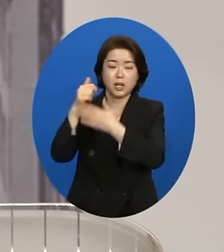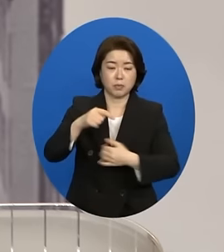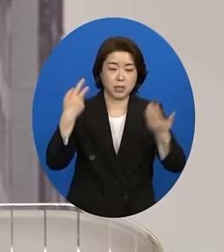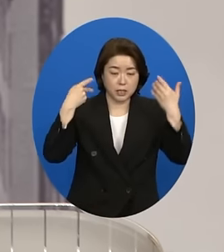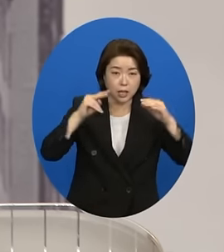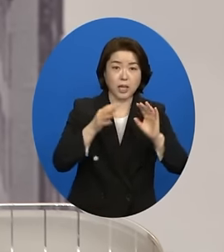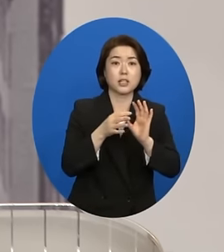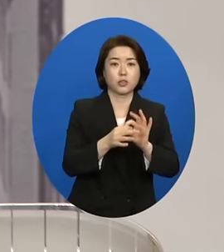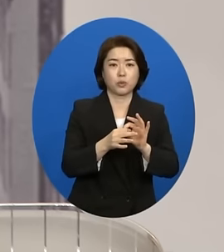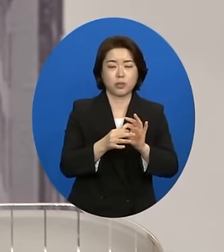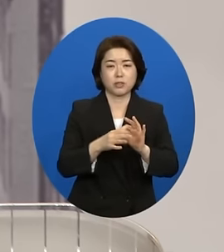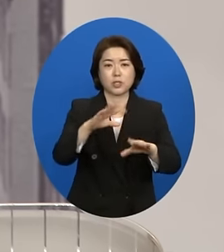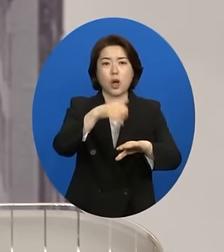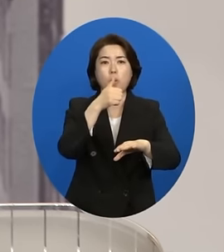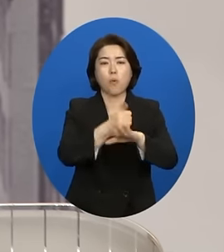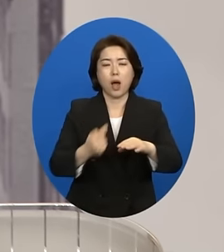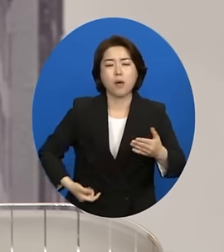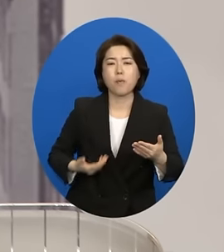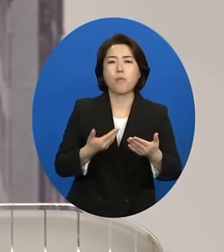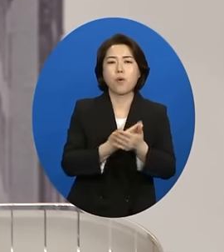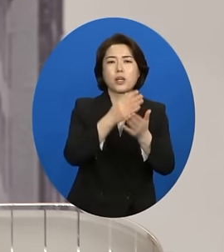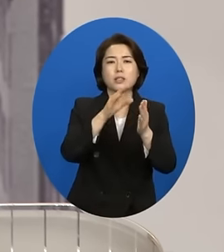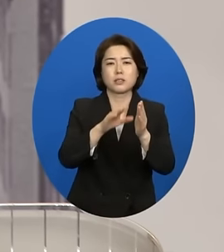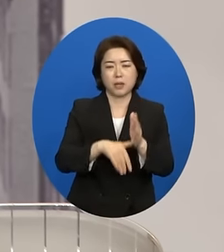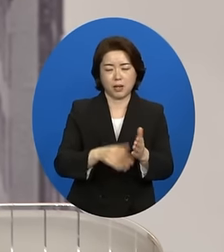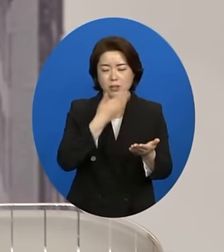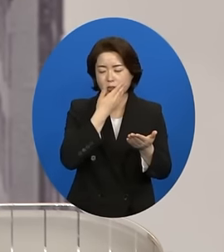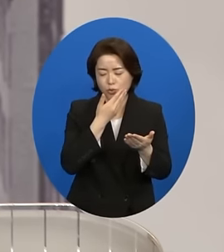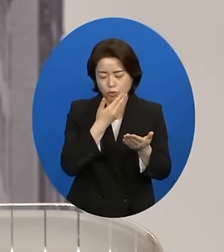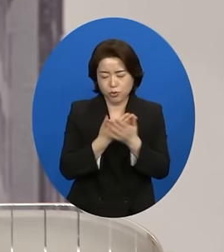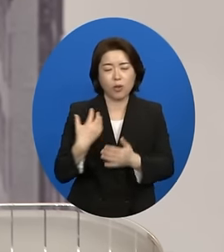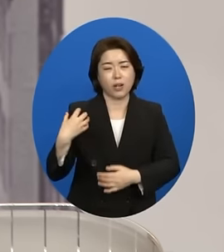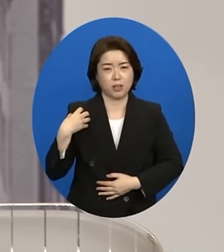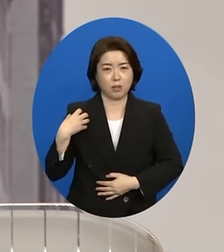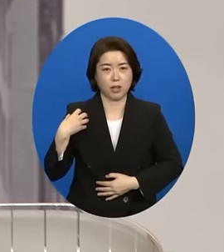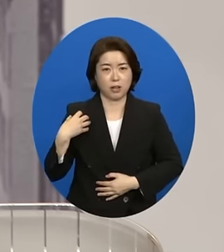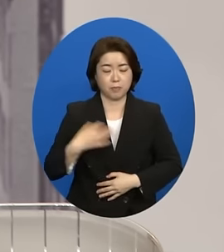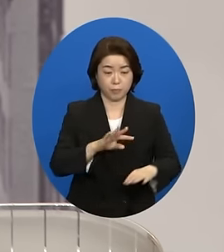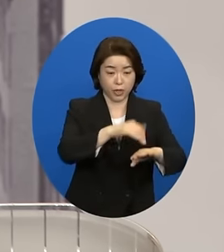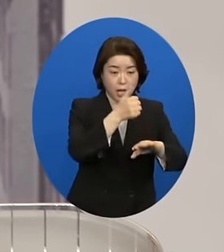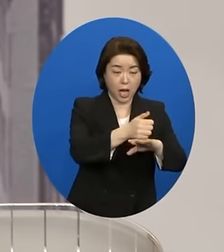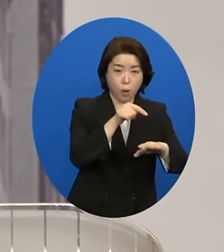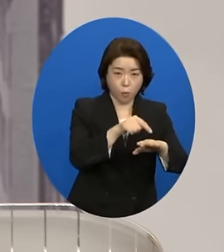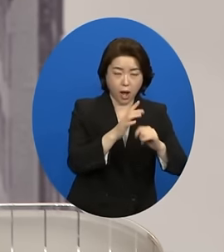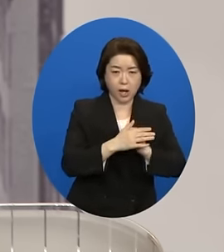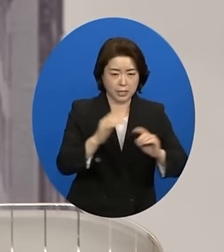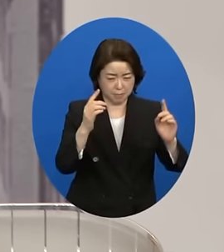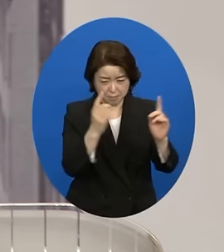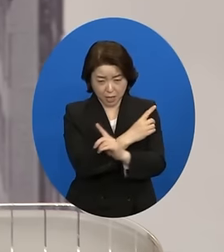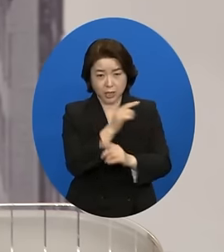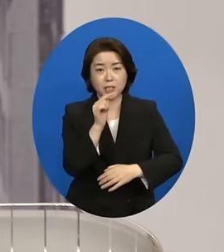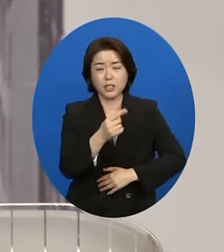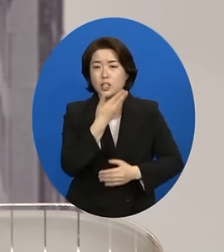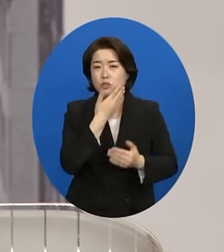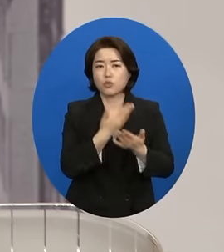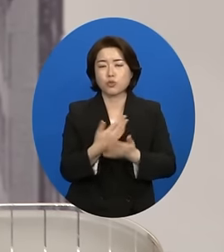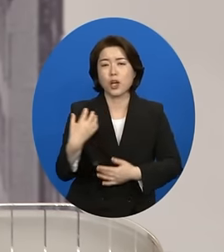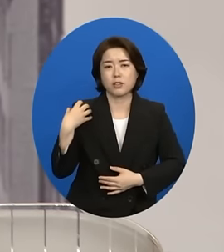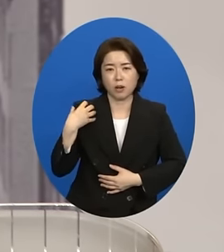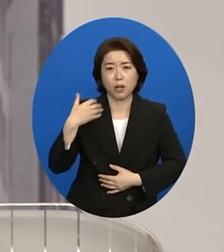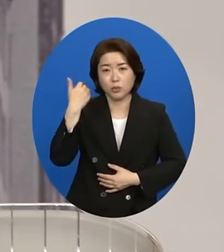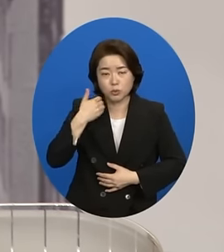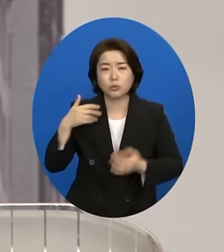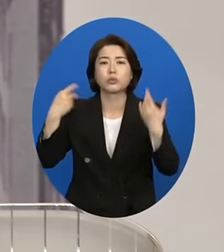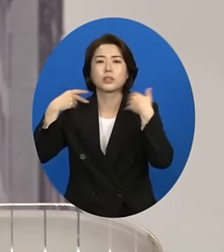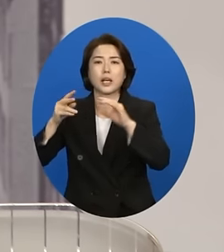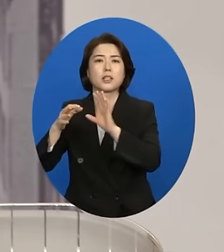통해서 이 왕이 회심하는 데 중요한 역할, 이 왕의 암이 치유되는 데 아주 중요한 역할을 하게 되었다는